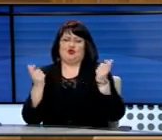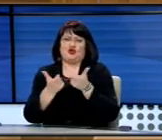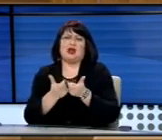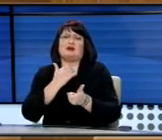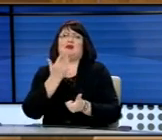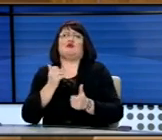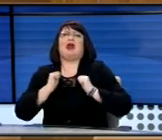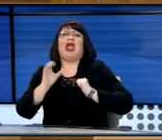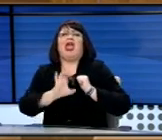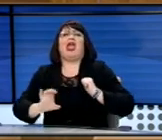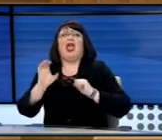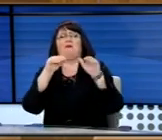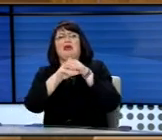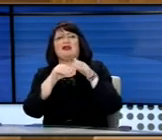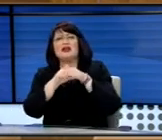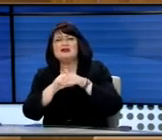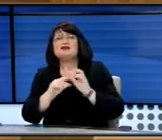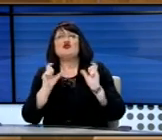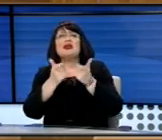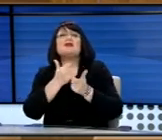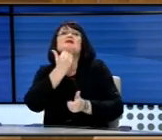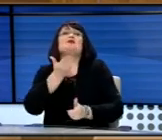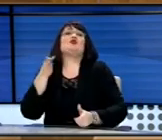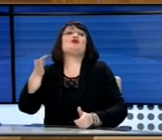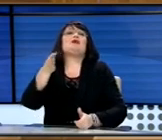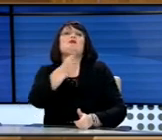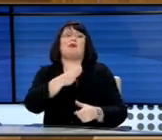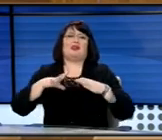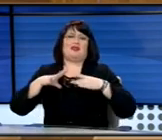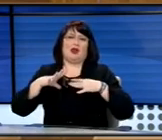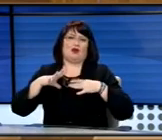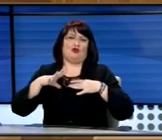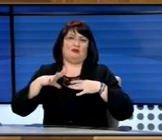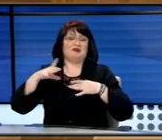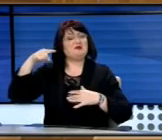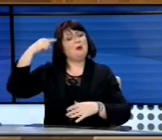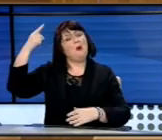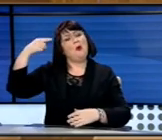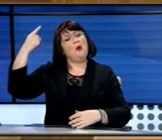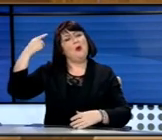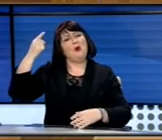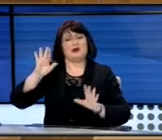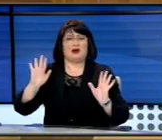στον τουρισμό. Ήδη γίνεται ένα άπιαστο όνειρο αυτό.